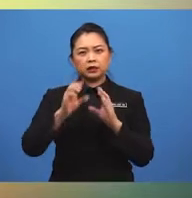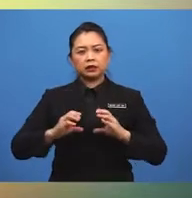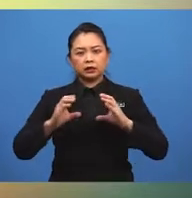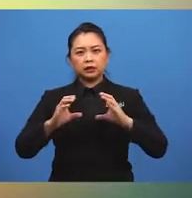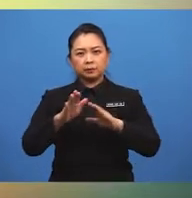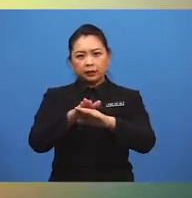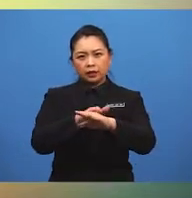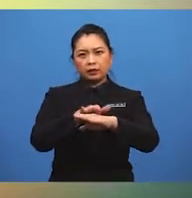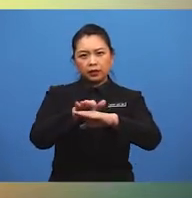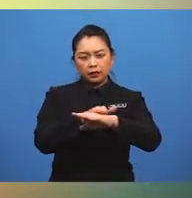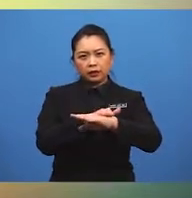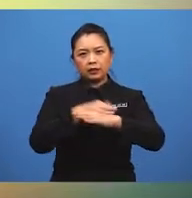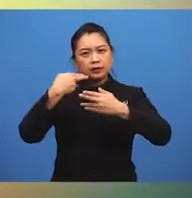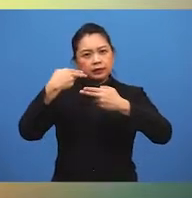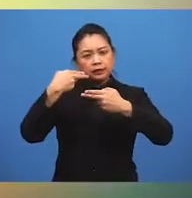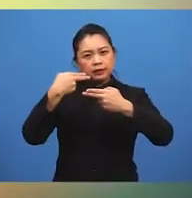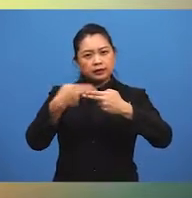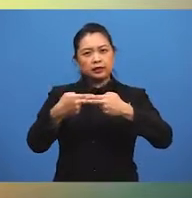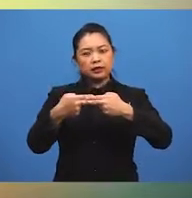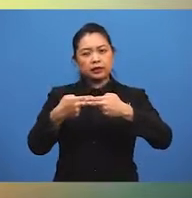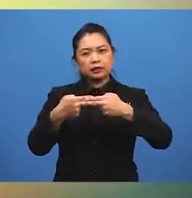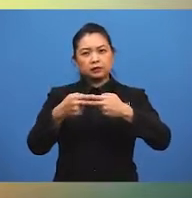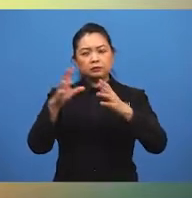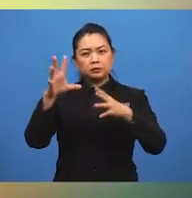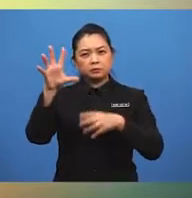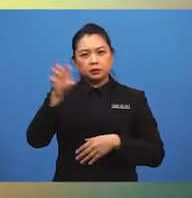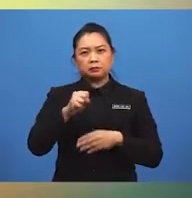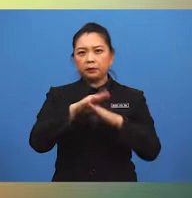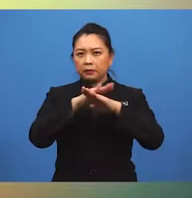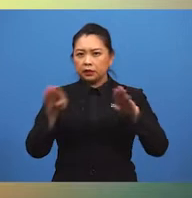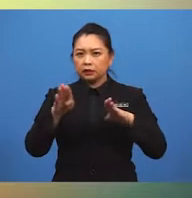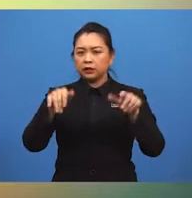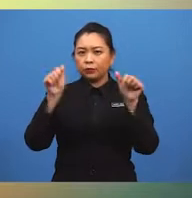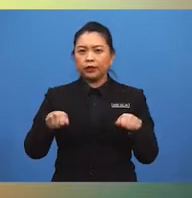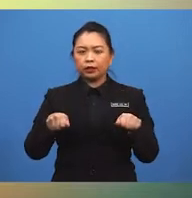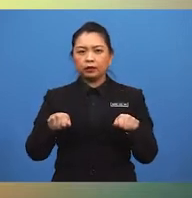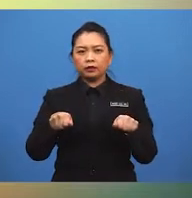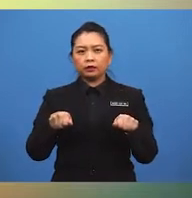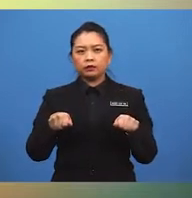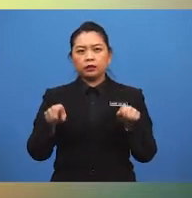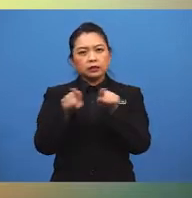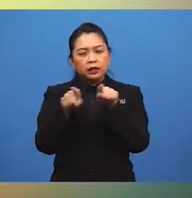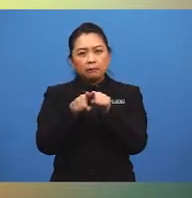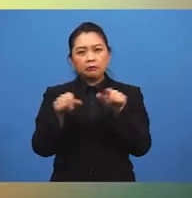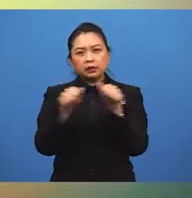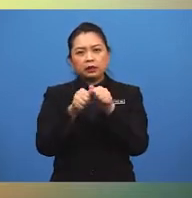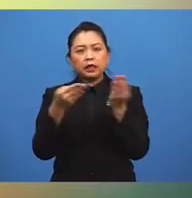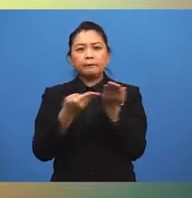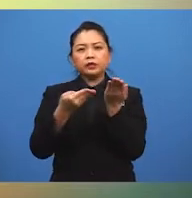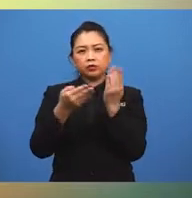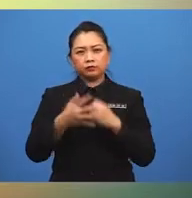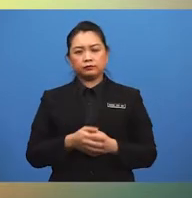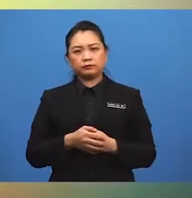secara perlahan-lahan sehingga ia mencapai beza keupayaan yang sama dengan